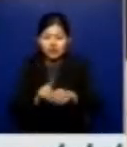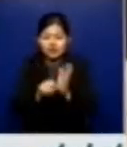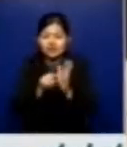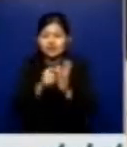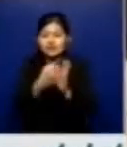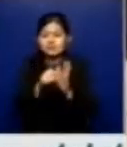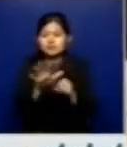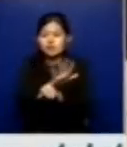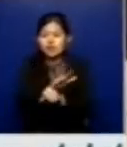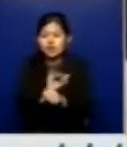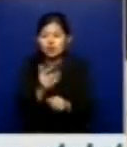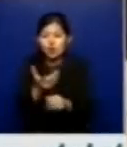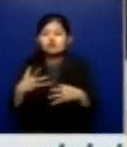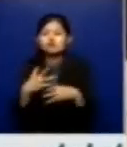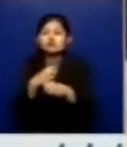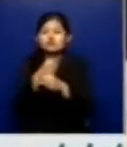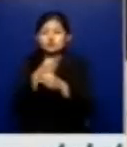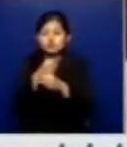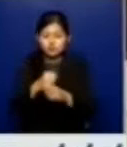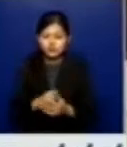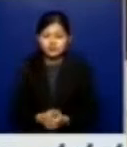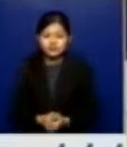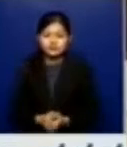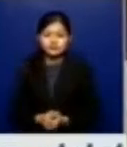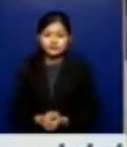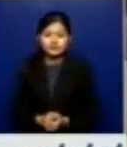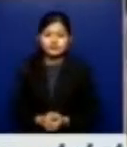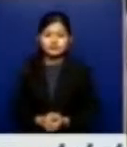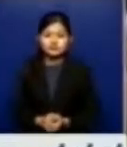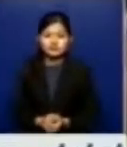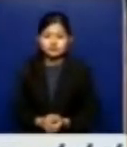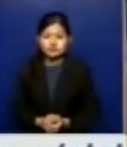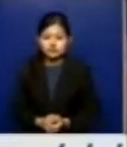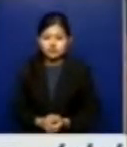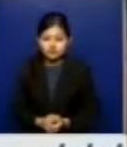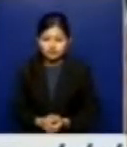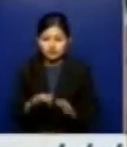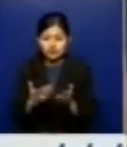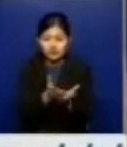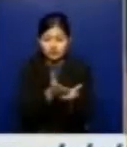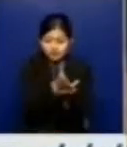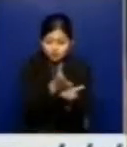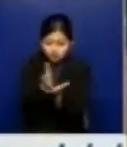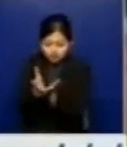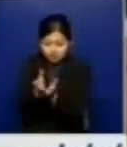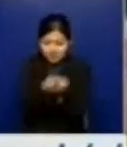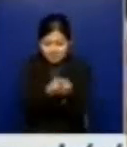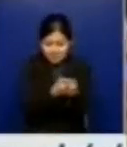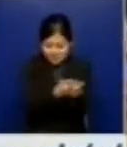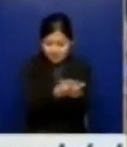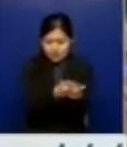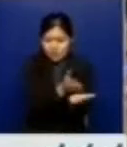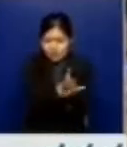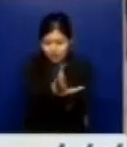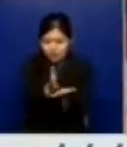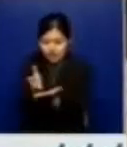ครับขอกรุณาสรุปกันแล้วกันครับครับ ท่านประธานครับมันจะเป็นเนื้อในแต่ละหมวดนะครับ ซึ่งค่อนข้างเยอะครับแต่ว่าอยากให้ท่